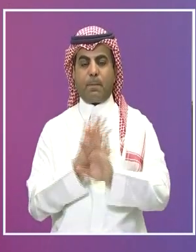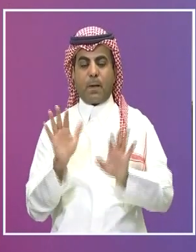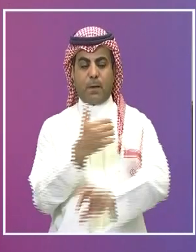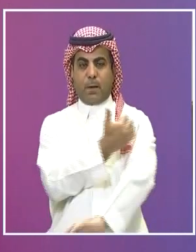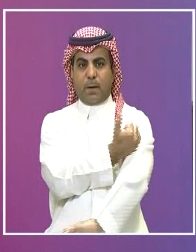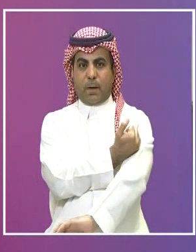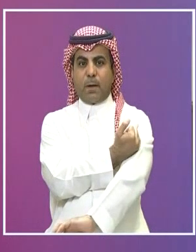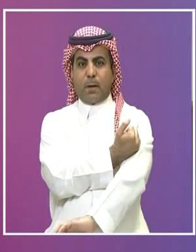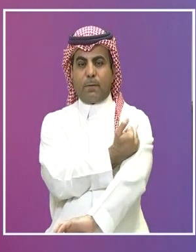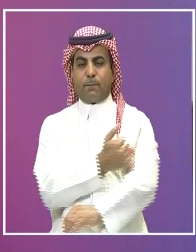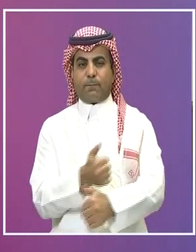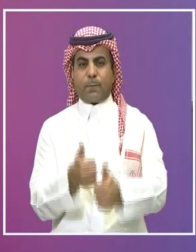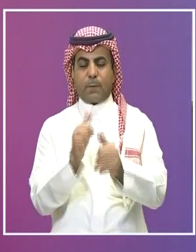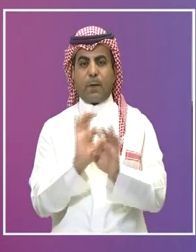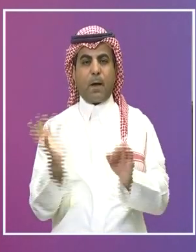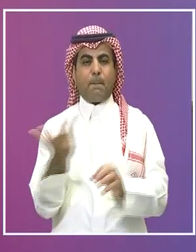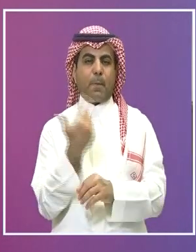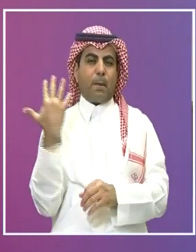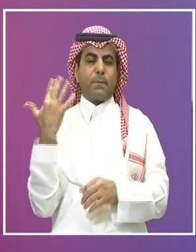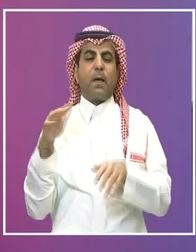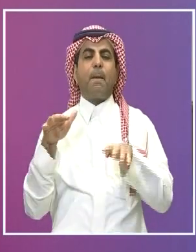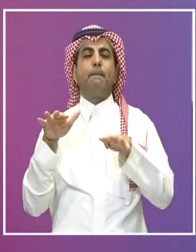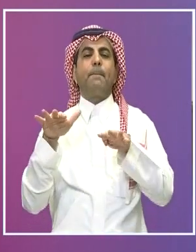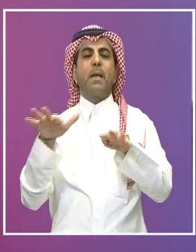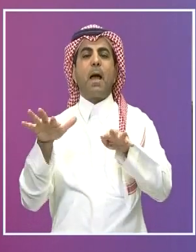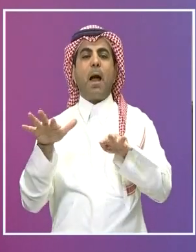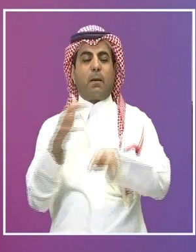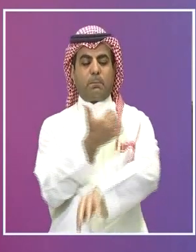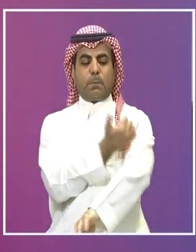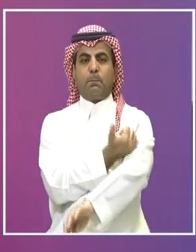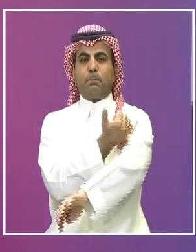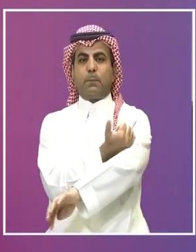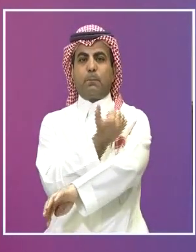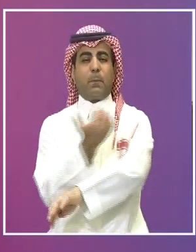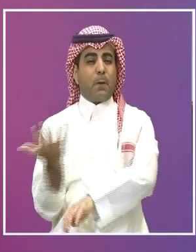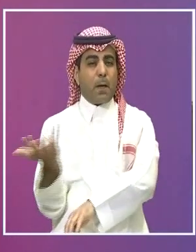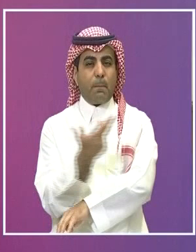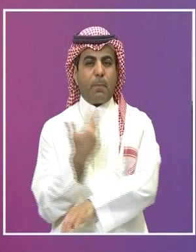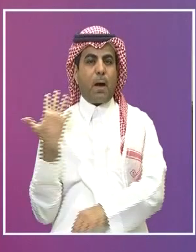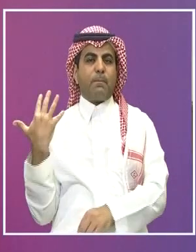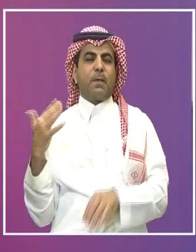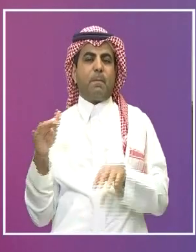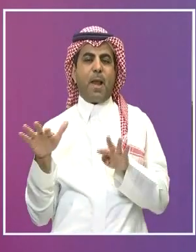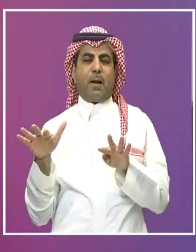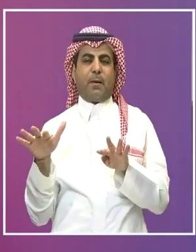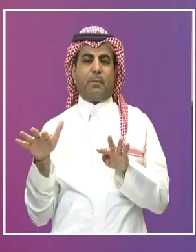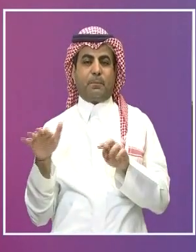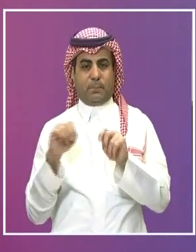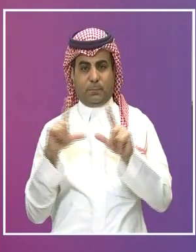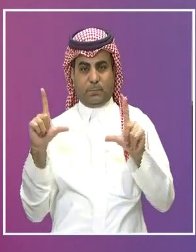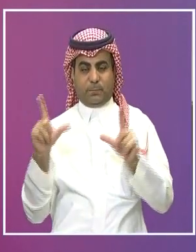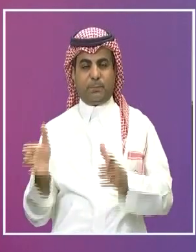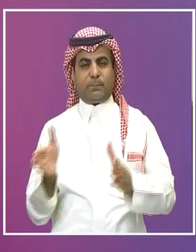باللقاحات المضادة لهذا الفيروس حتى الآن 5 مليار جرعة معطاة حول العالم. هنالك طبعا استفسارات